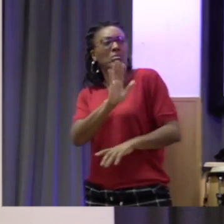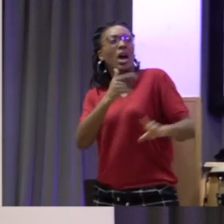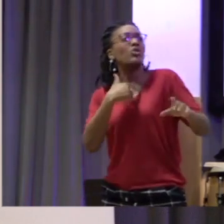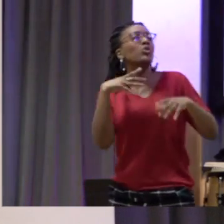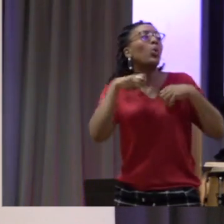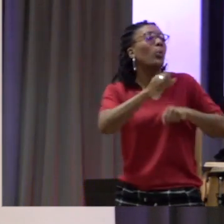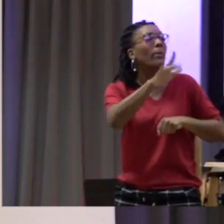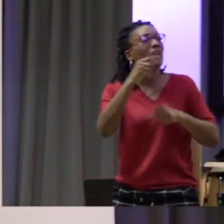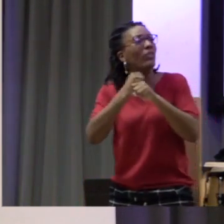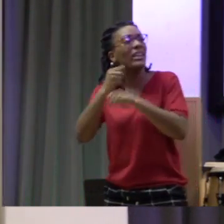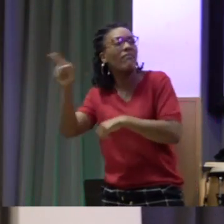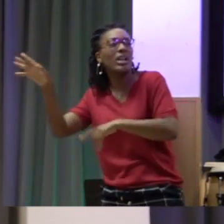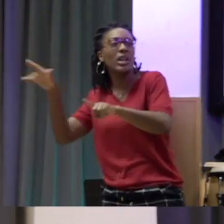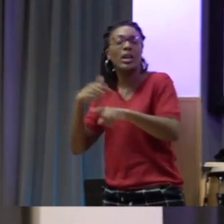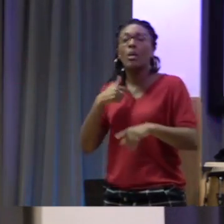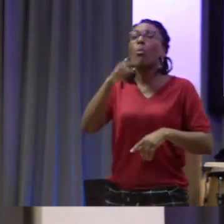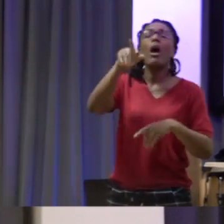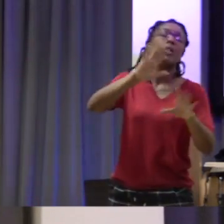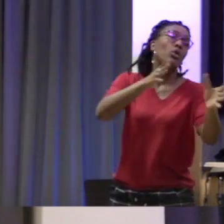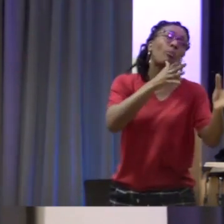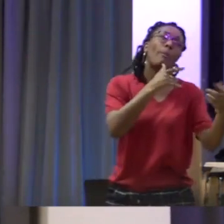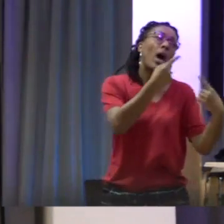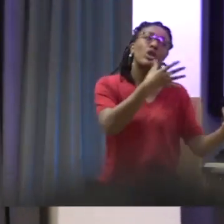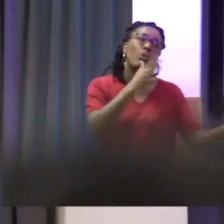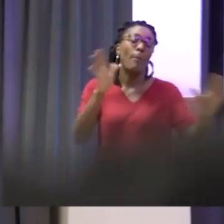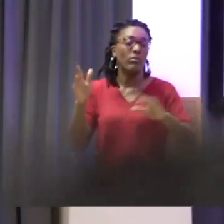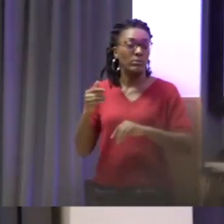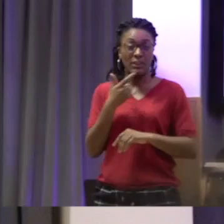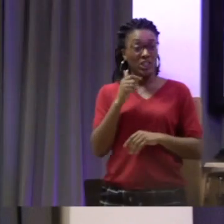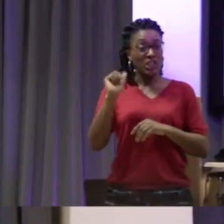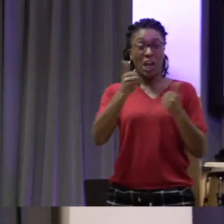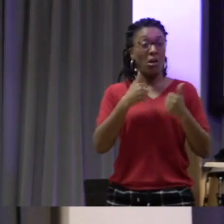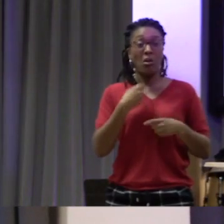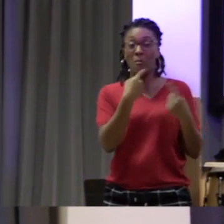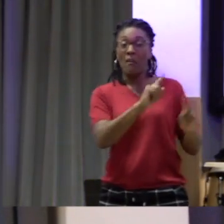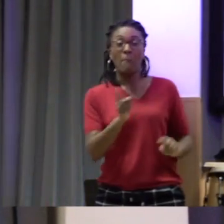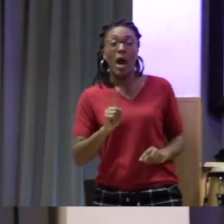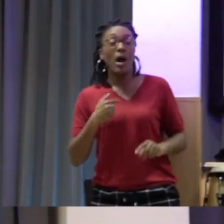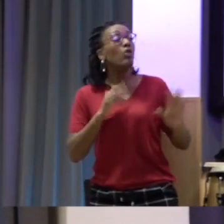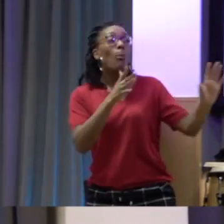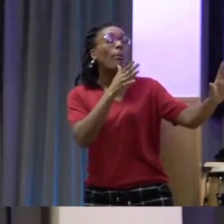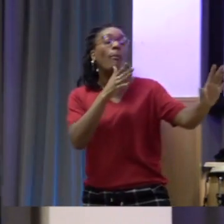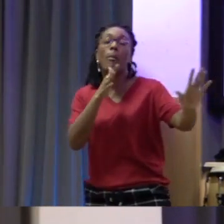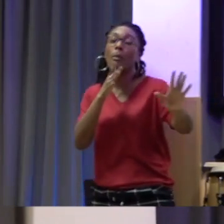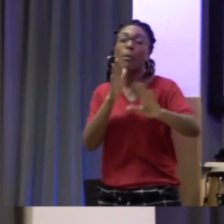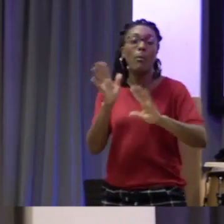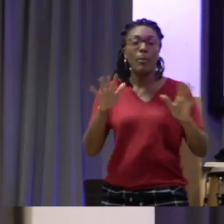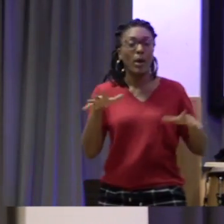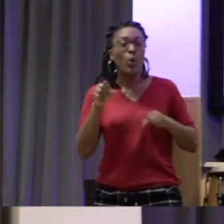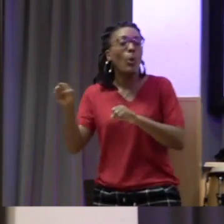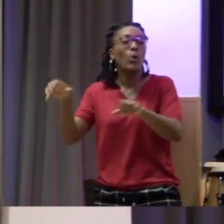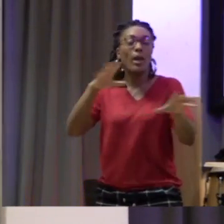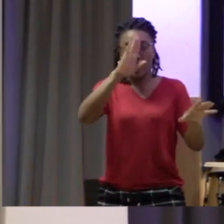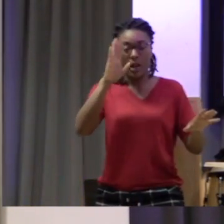champ, celui-ci à son trafic, c'est-à-dire chacun allait faire ce qu'il avait envie de faire. Et les autres